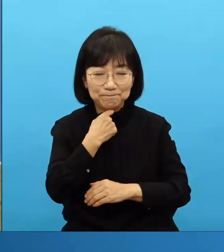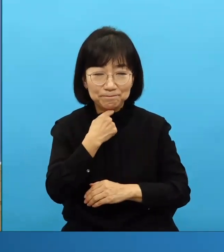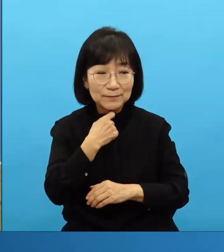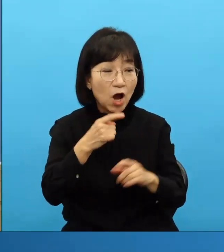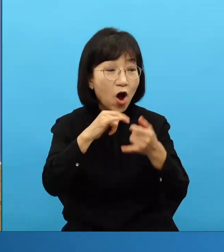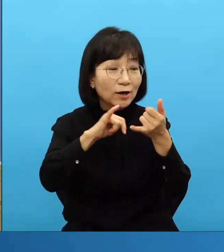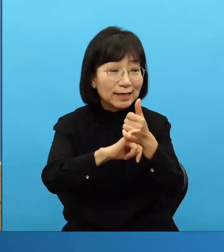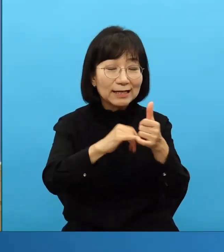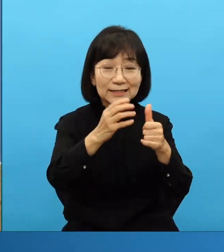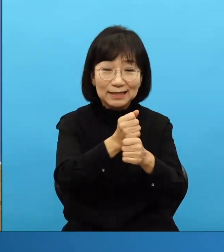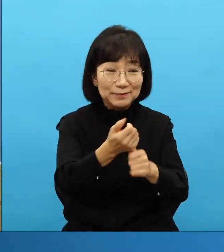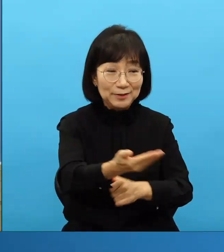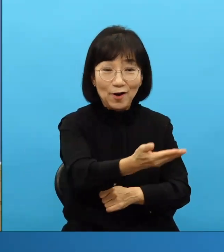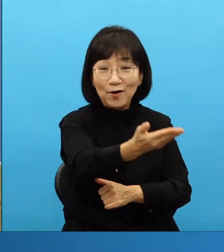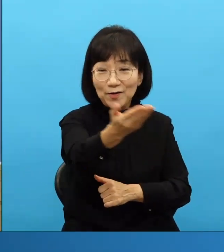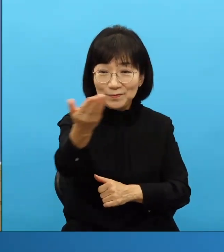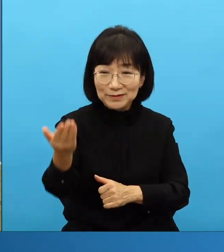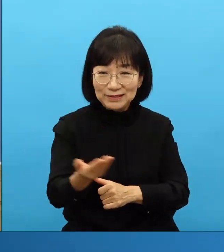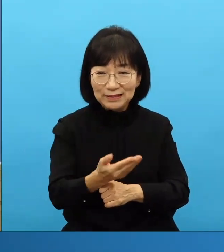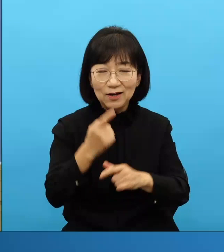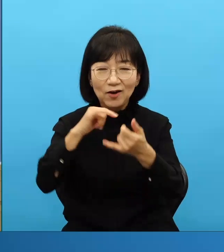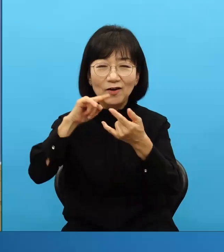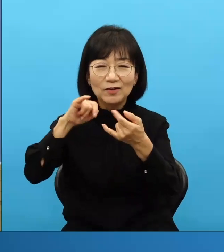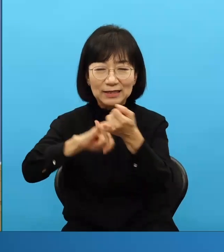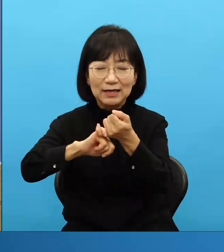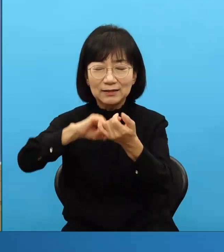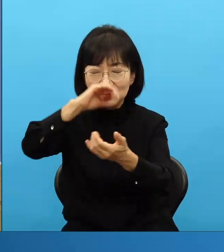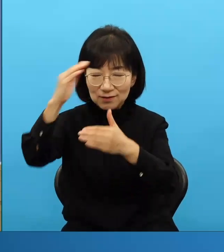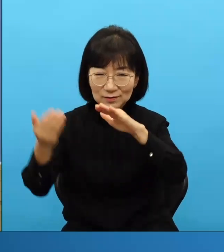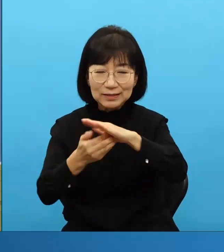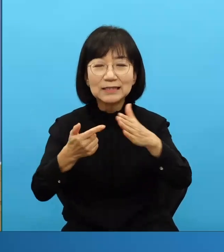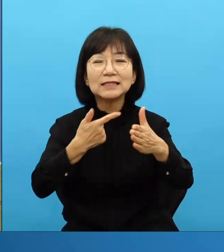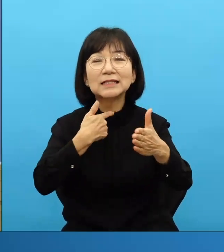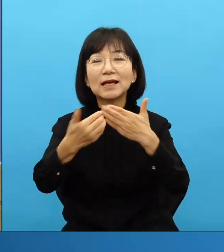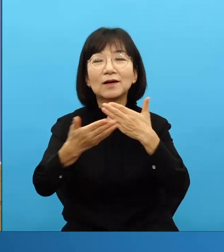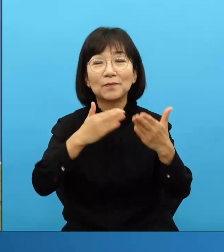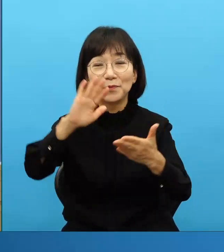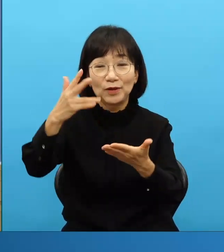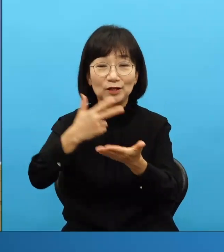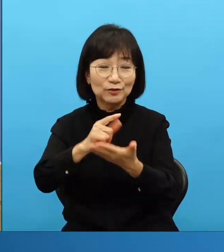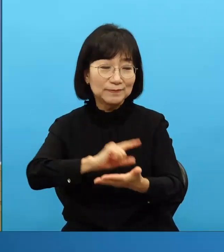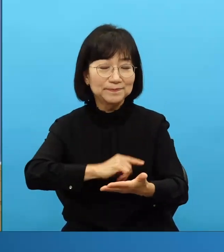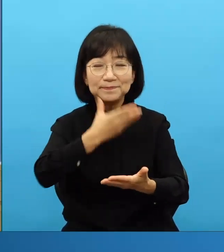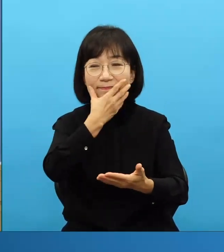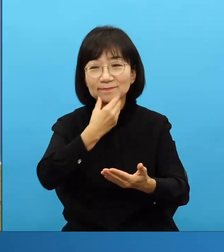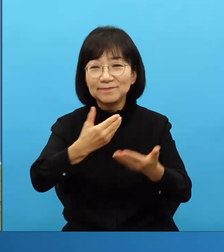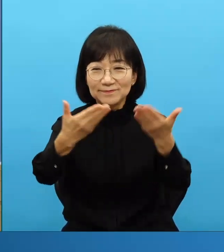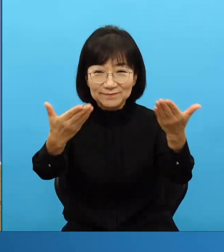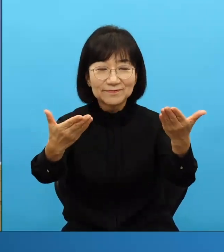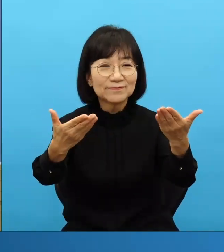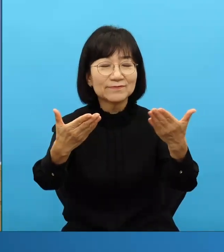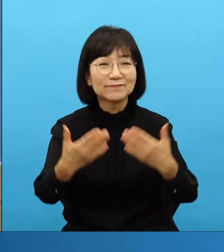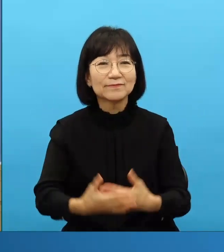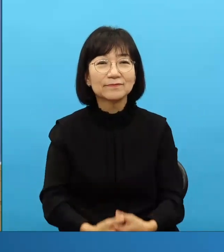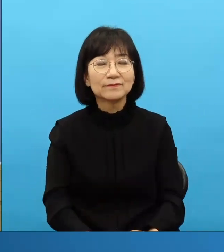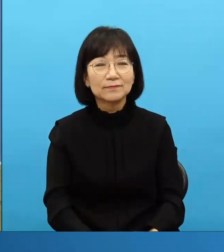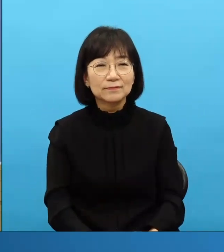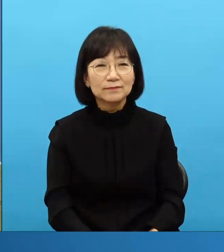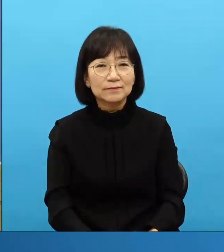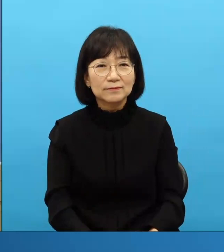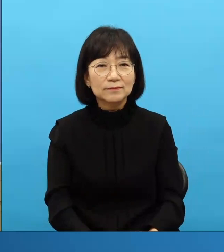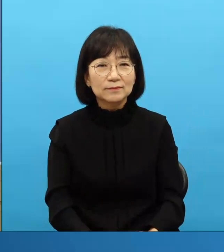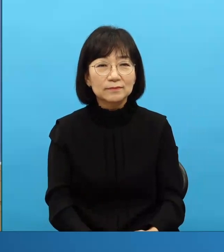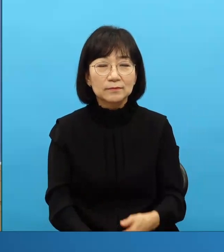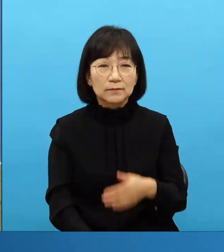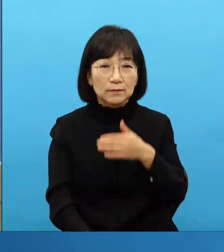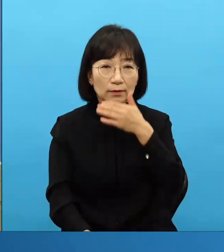모든 임마누엘 가족들에게 임하기를 주의 이름으로 I 축복합니다. bless you in the name of Jesus Christ. The fulfillment of this covenant and this word will take place upon all the Emmanuel family